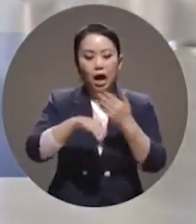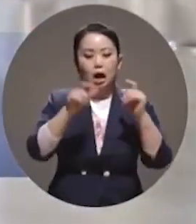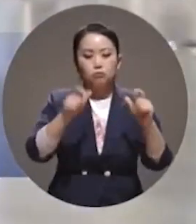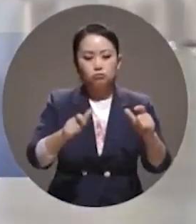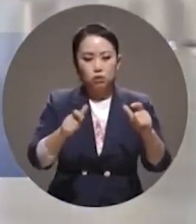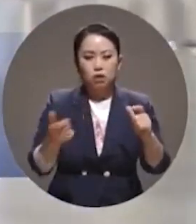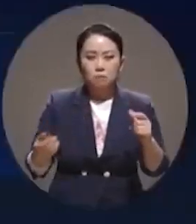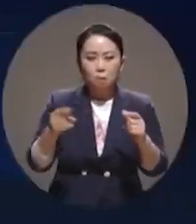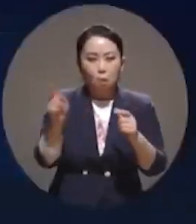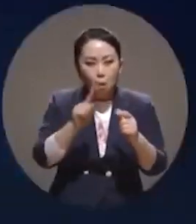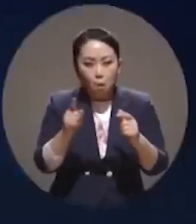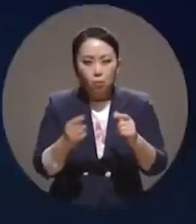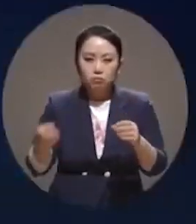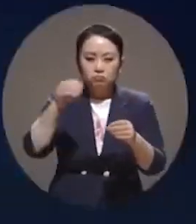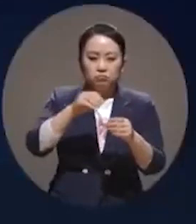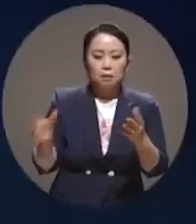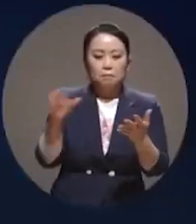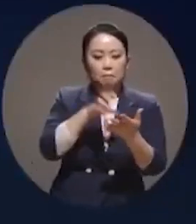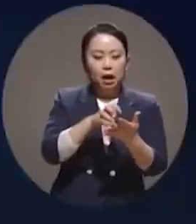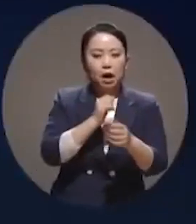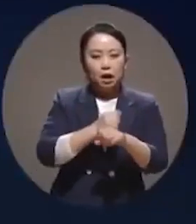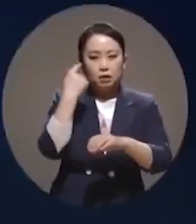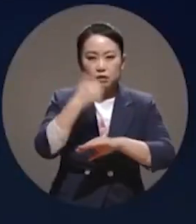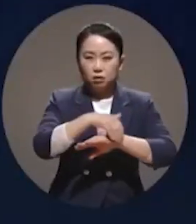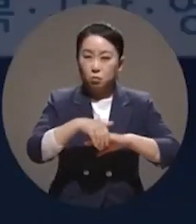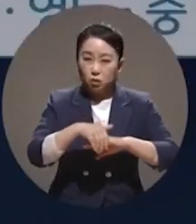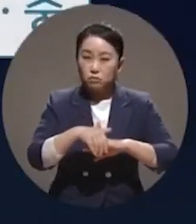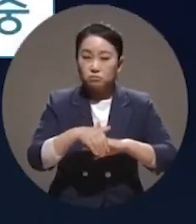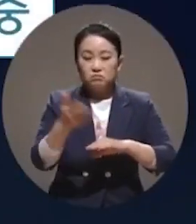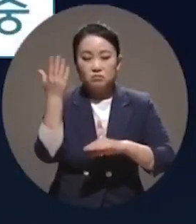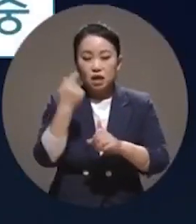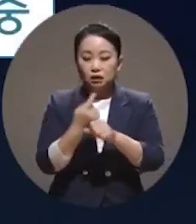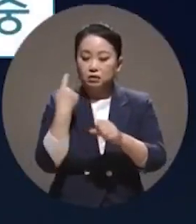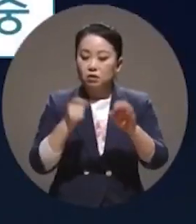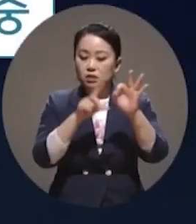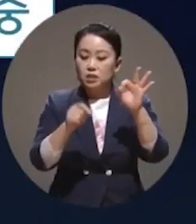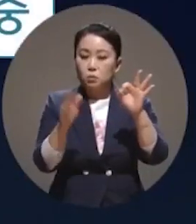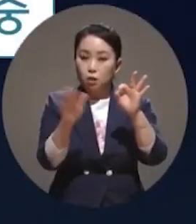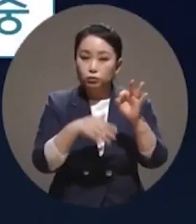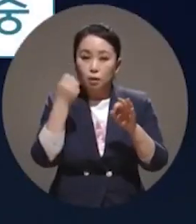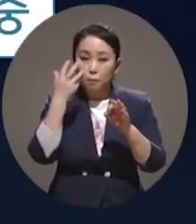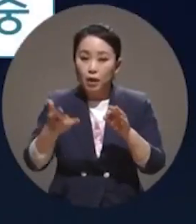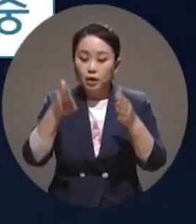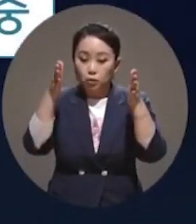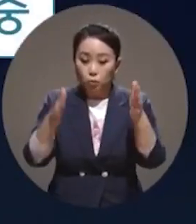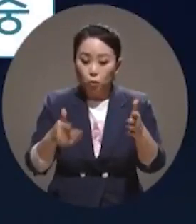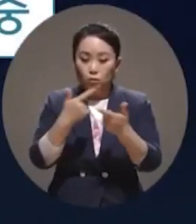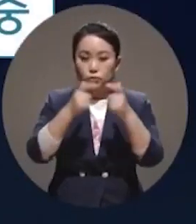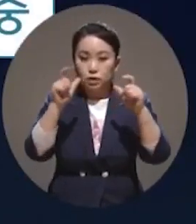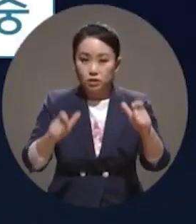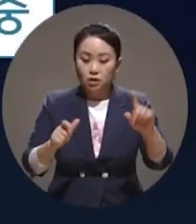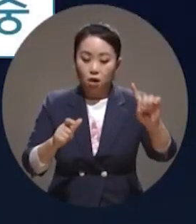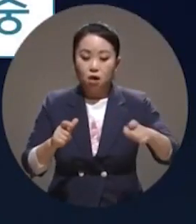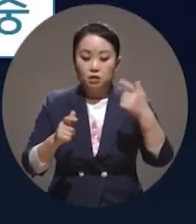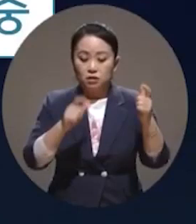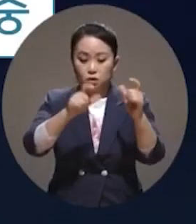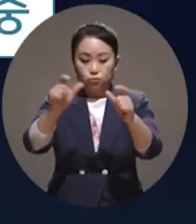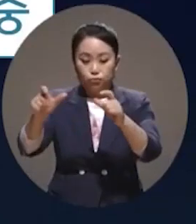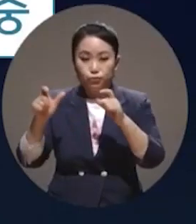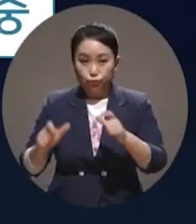접목시키려고 그래 합니다. 지난해 10월부터 8개월 동안 부산 지역 16개 기초의회의 해외 출장